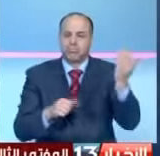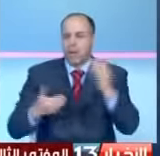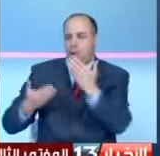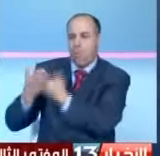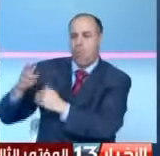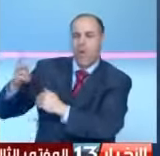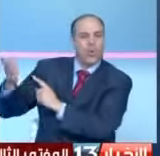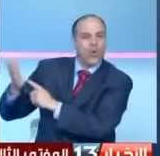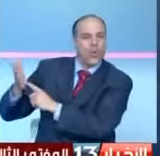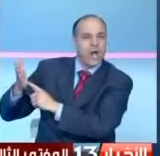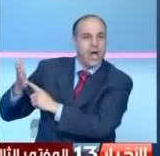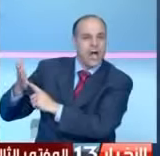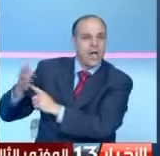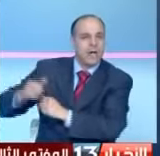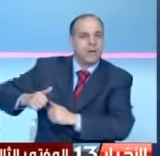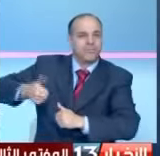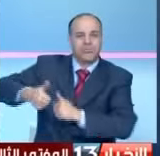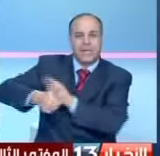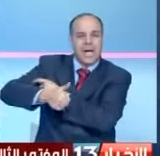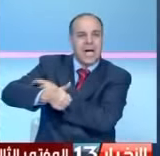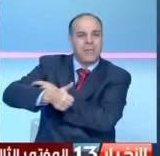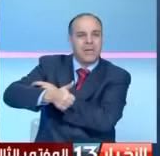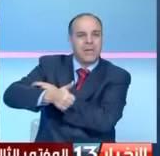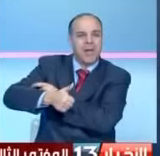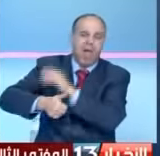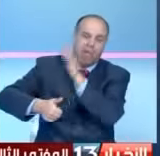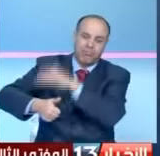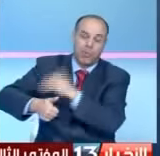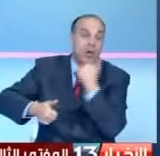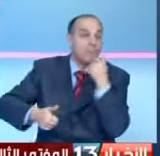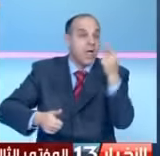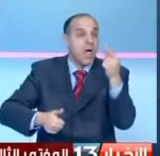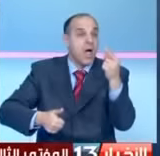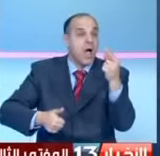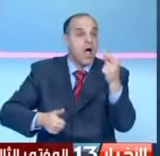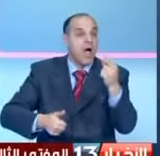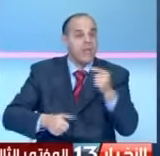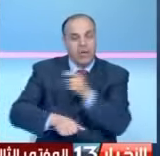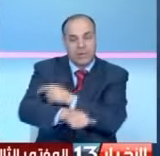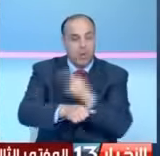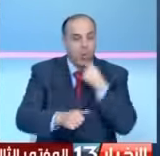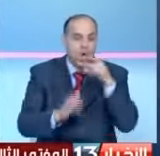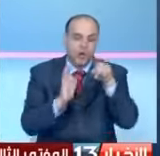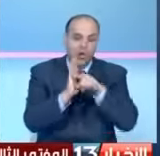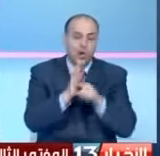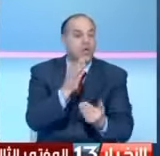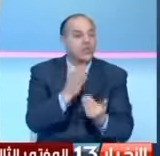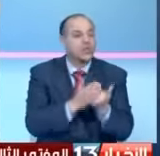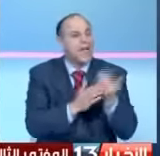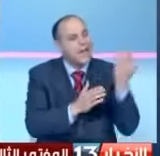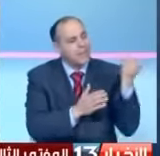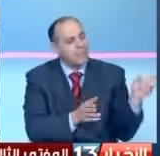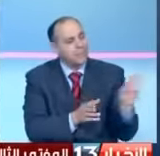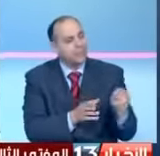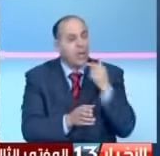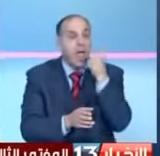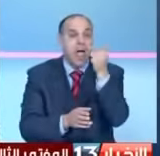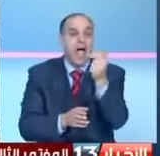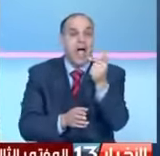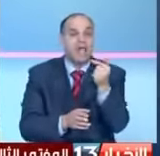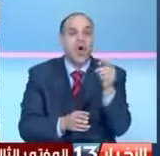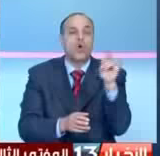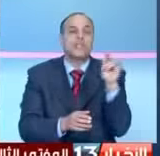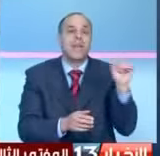المنافسة والتي يترأسها النقابي قاسم عفية، قيادة نقابية بأسماء جديدة قديمة كما وصفها